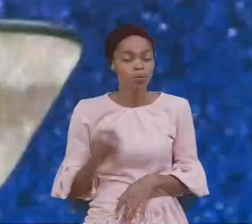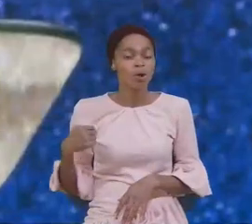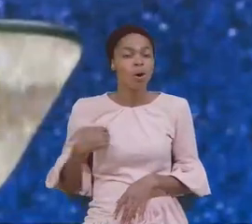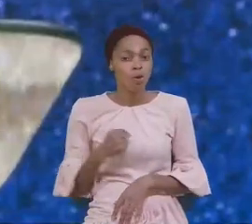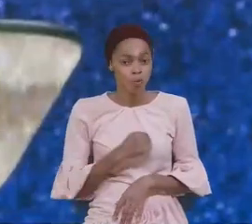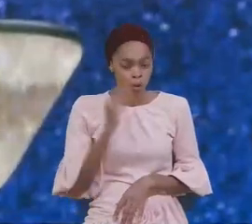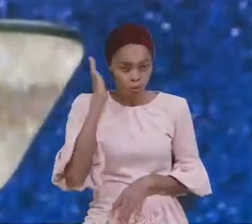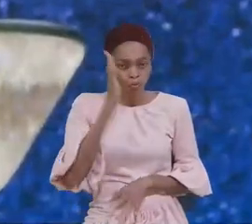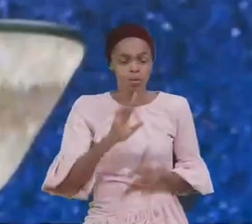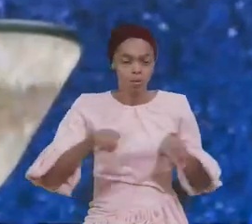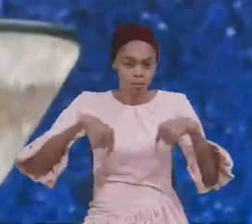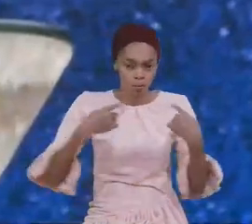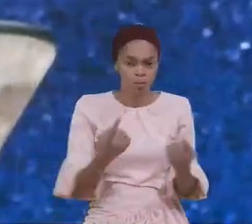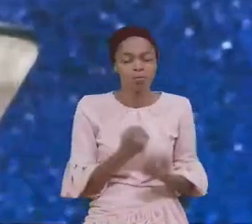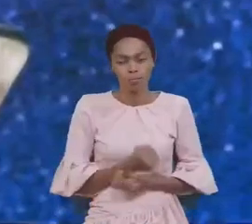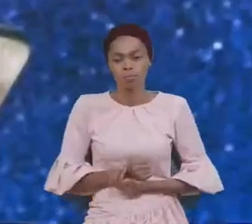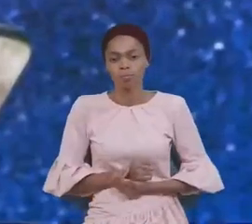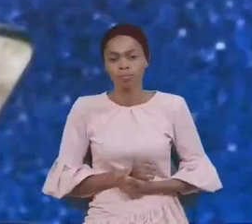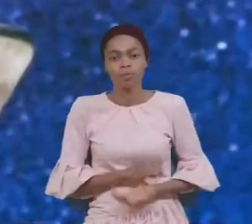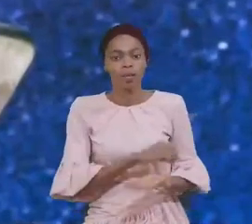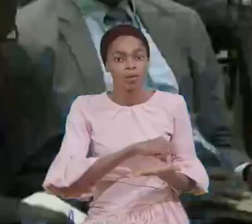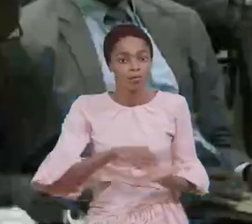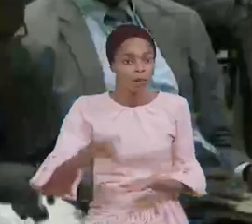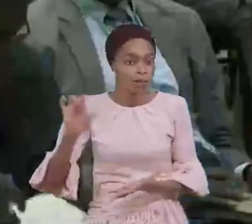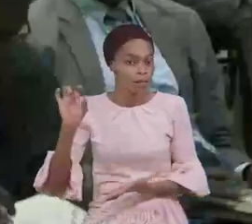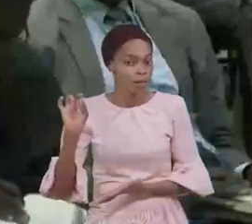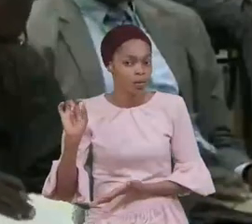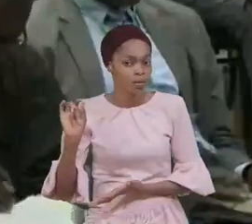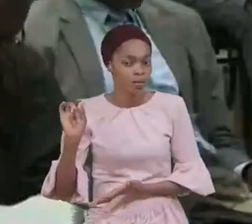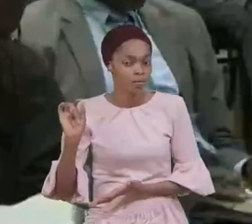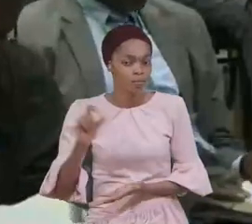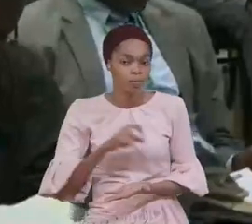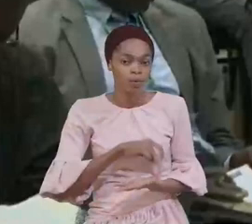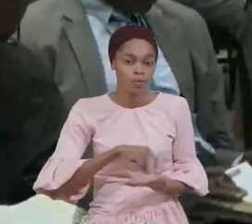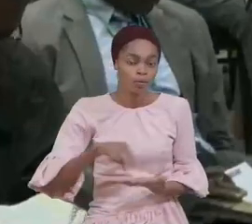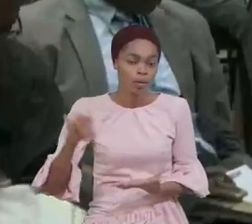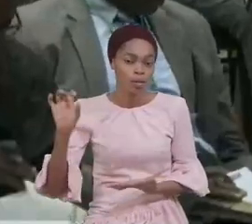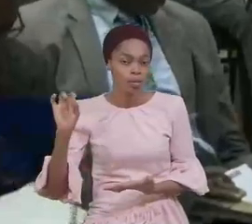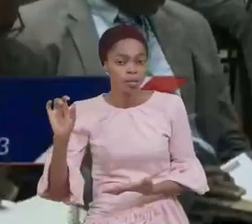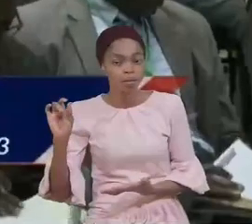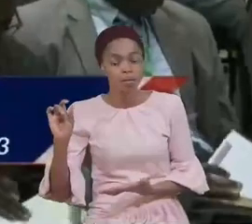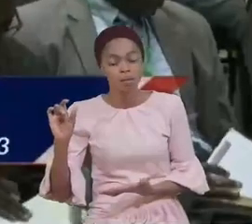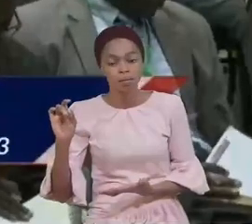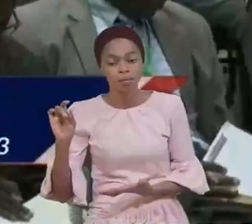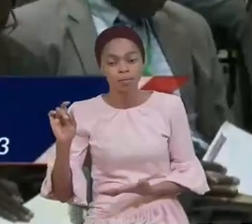nous irons où que tu nous envoies. Vois le verset 18 qui dit,